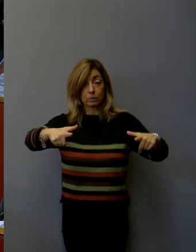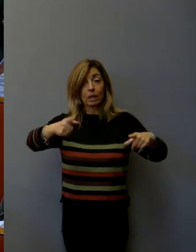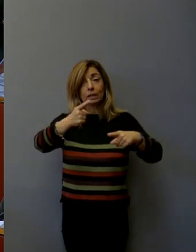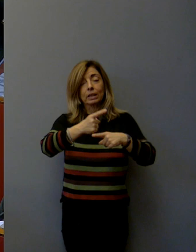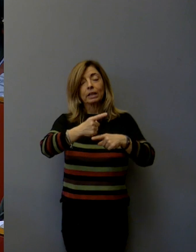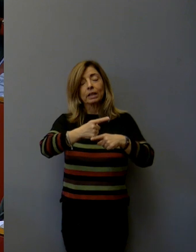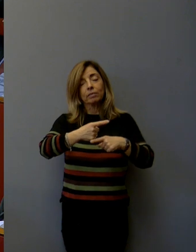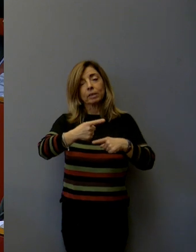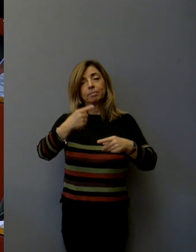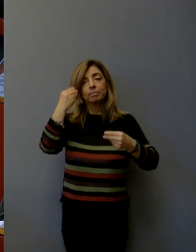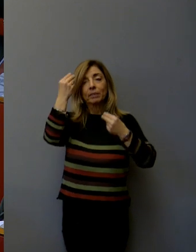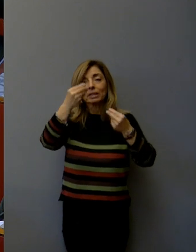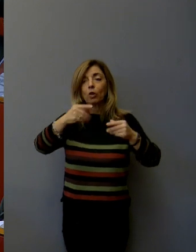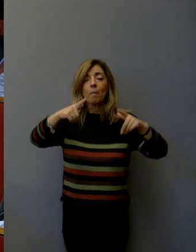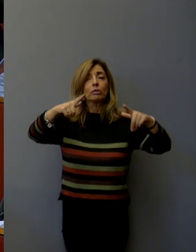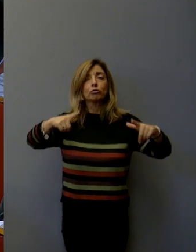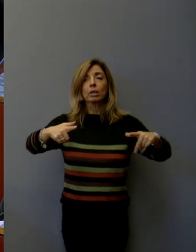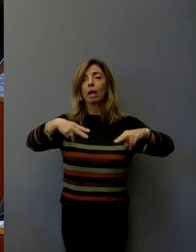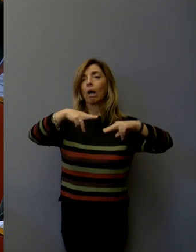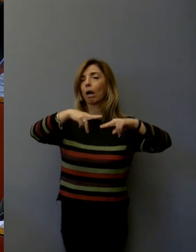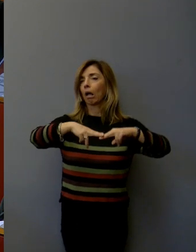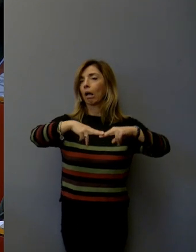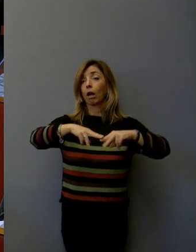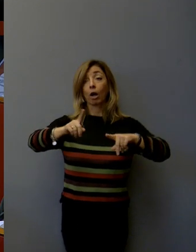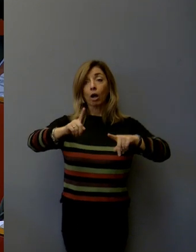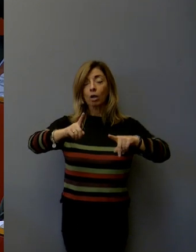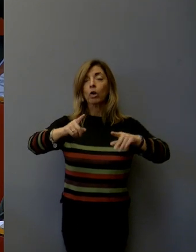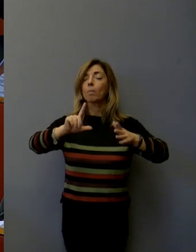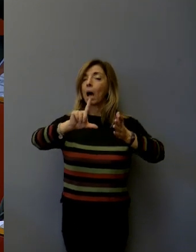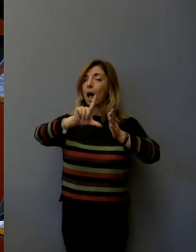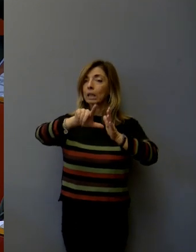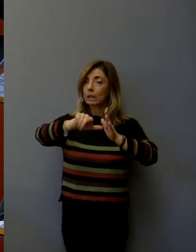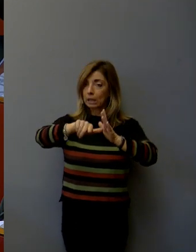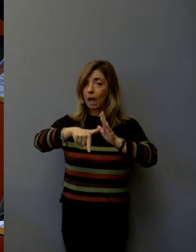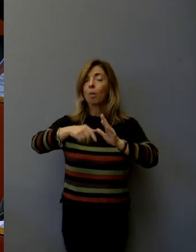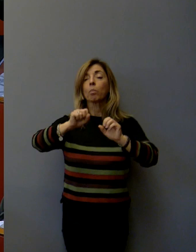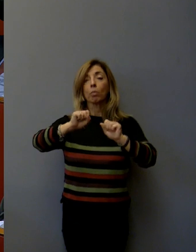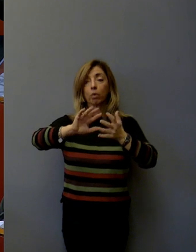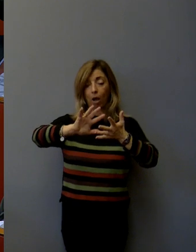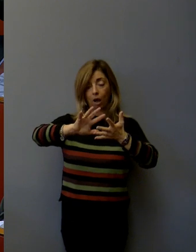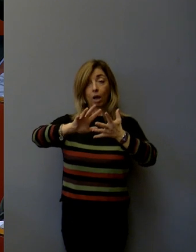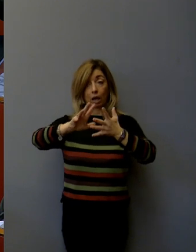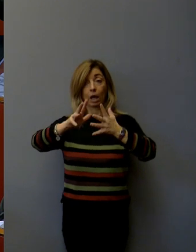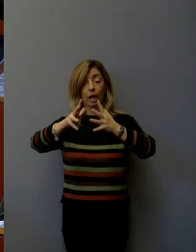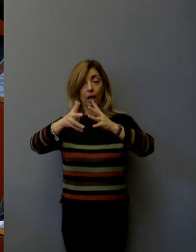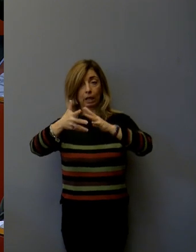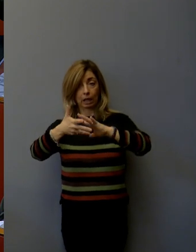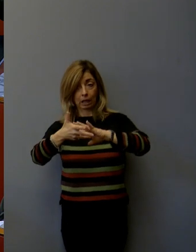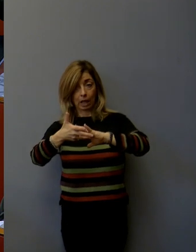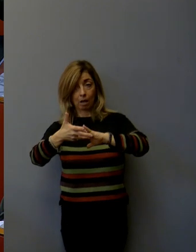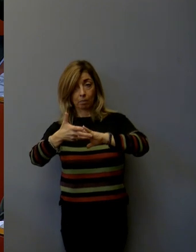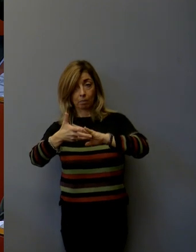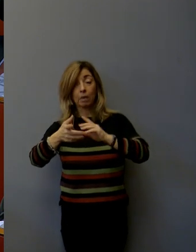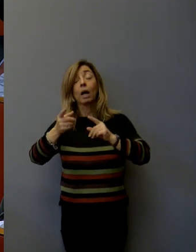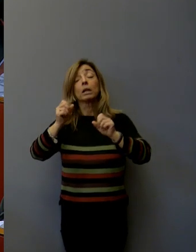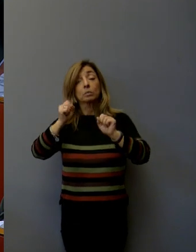città non sono statiche sono creature flessibili che nel tempo hanno bisogno di essere ripensate ma ripensate con un progetto